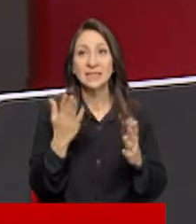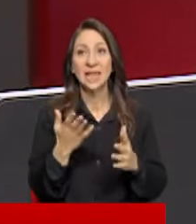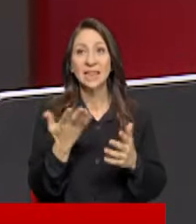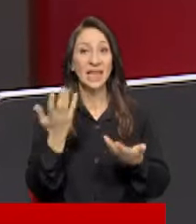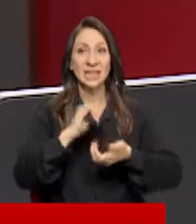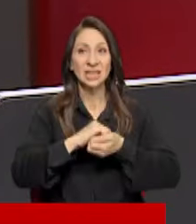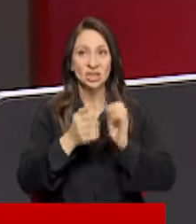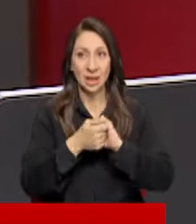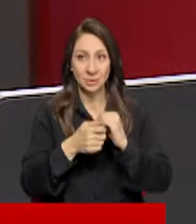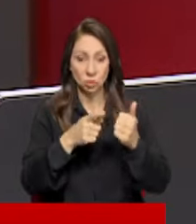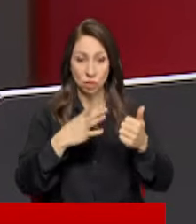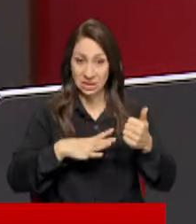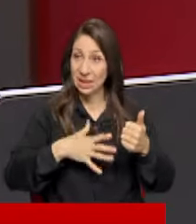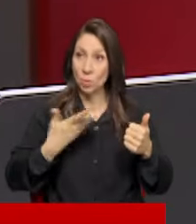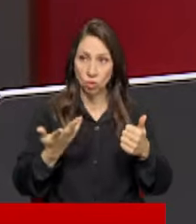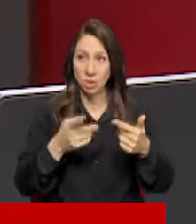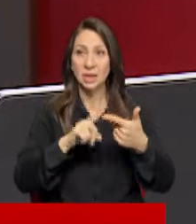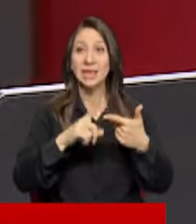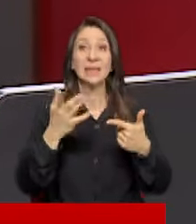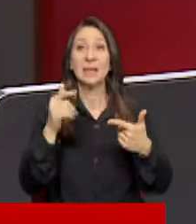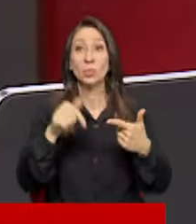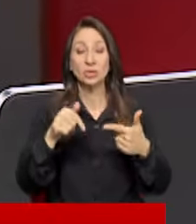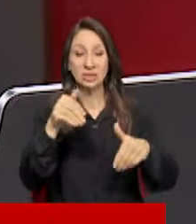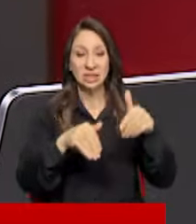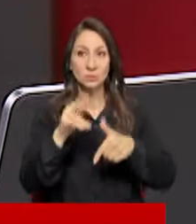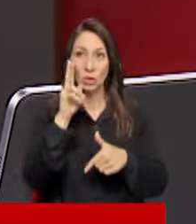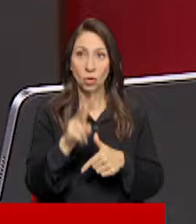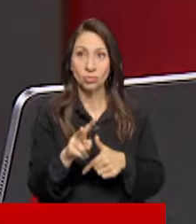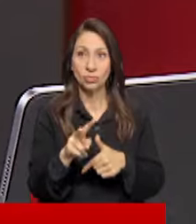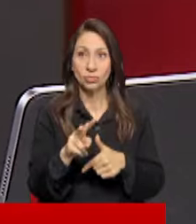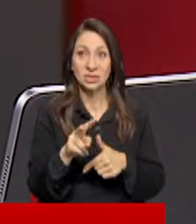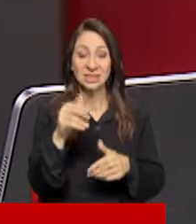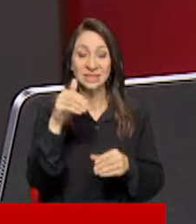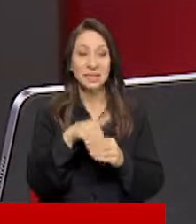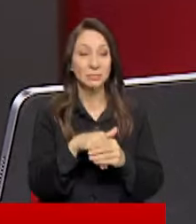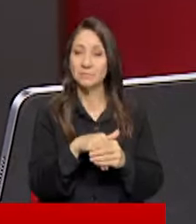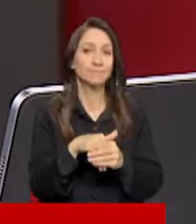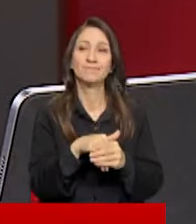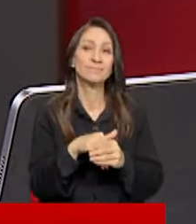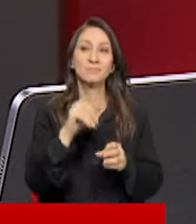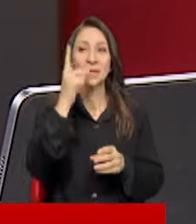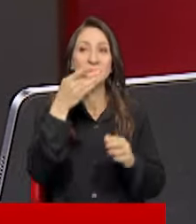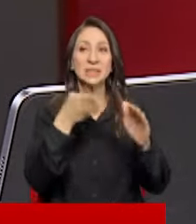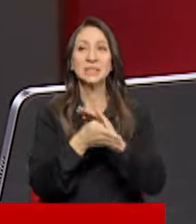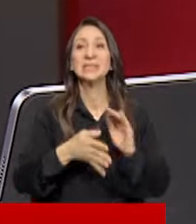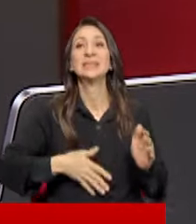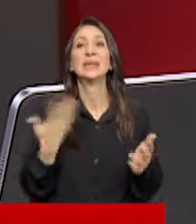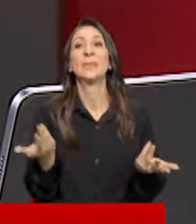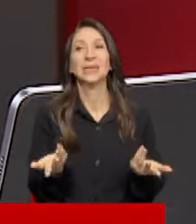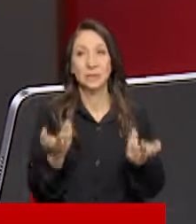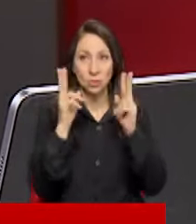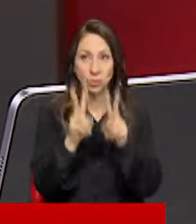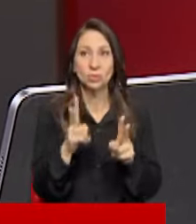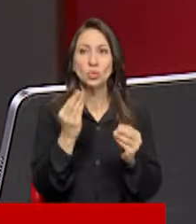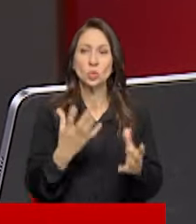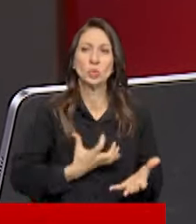ne teşkilatımız bunu istiyordu ne de bugün seçimde gördük seçmenlerimiz tek başımıza girmemizi istemediğini